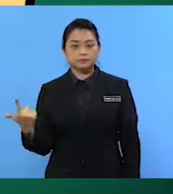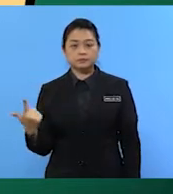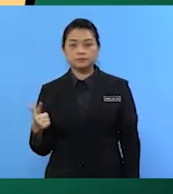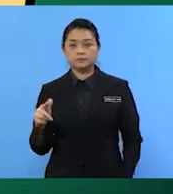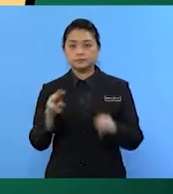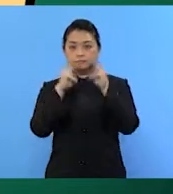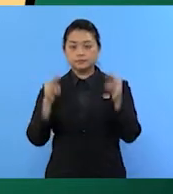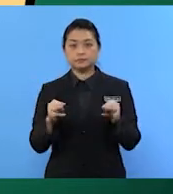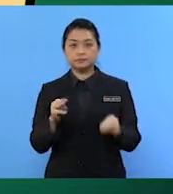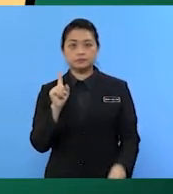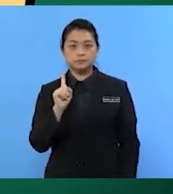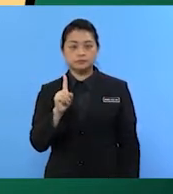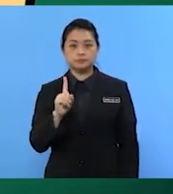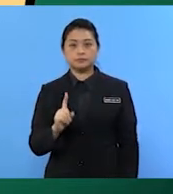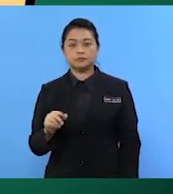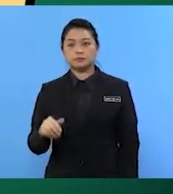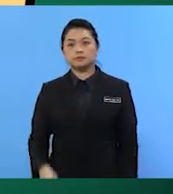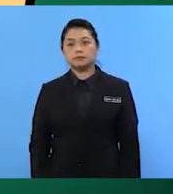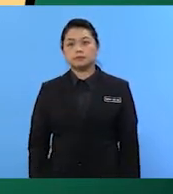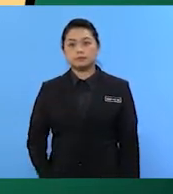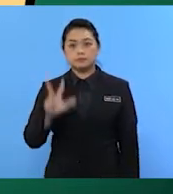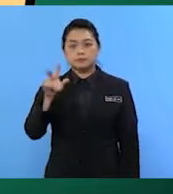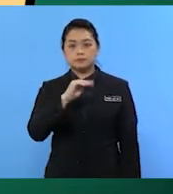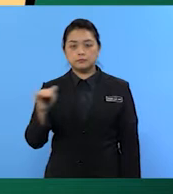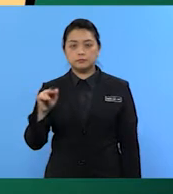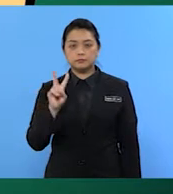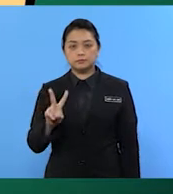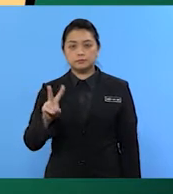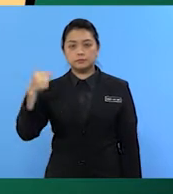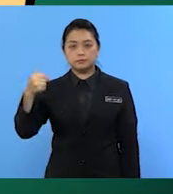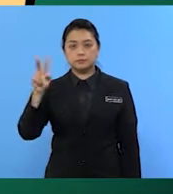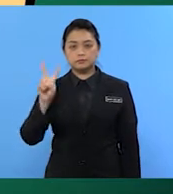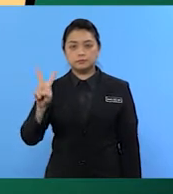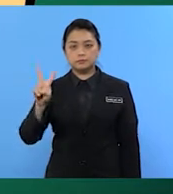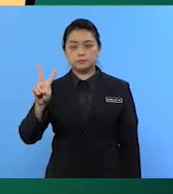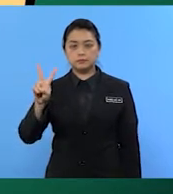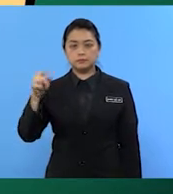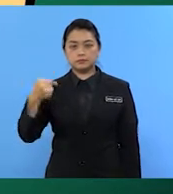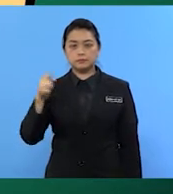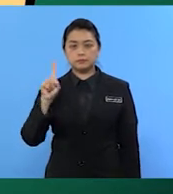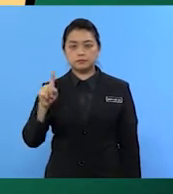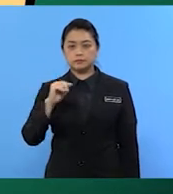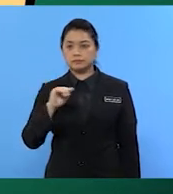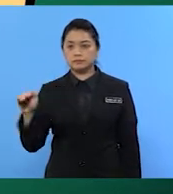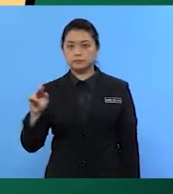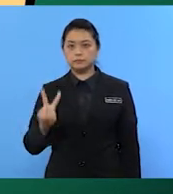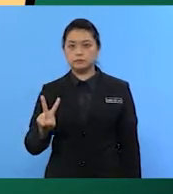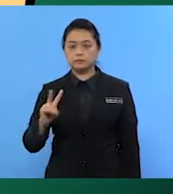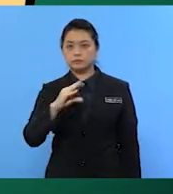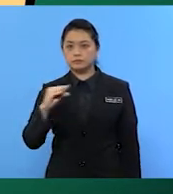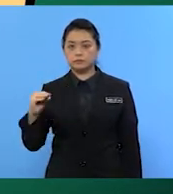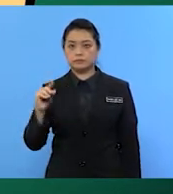tunggal, iaitu 3 per 2, negatif 2, negatif 1/2 dan